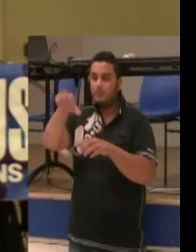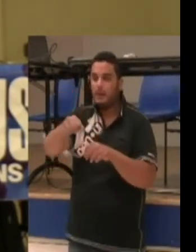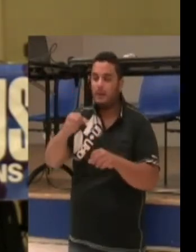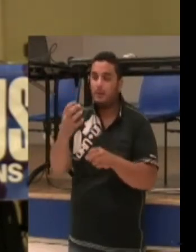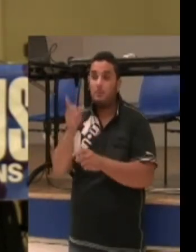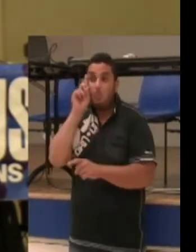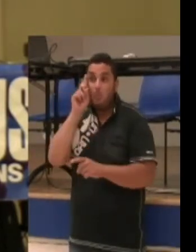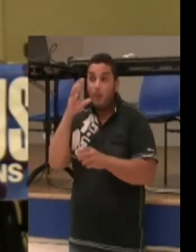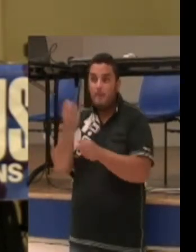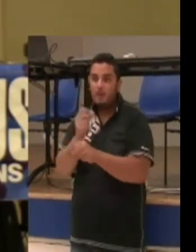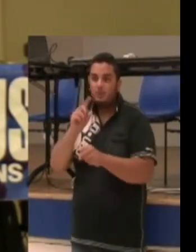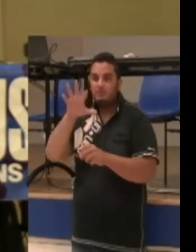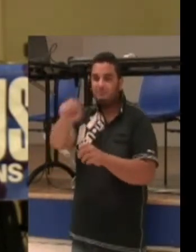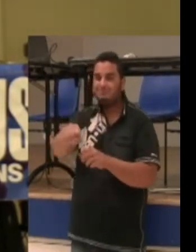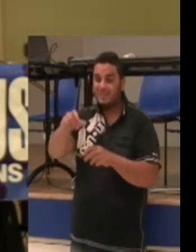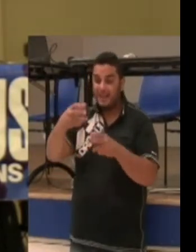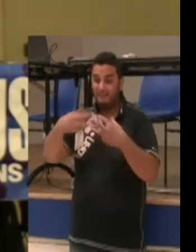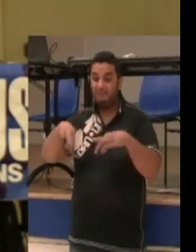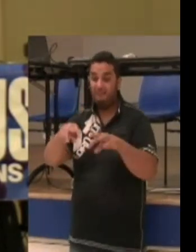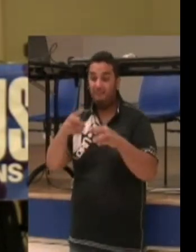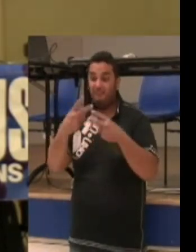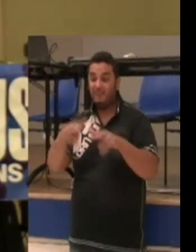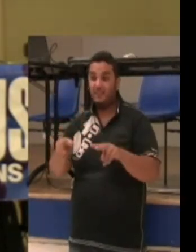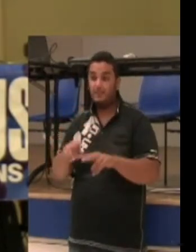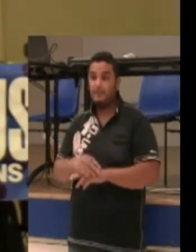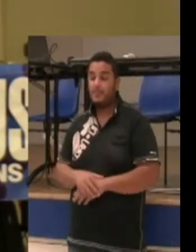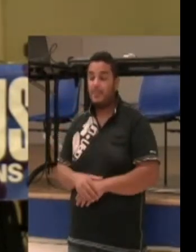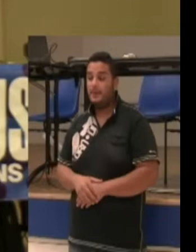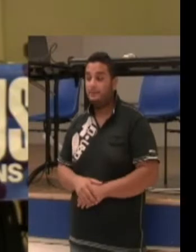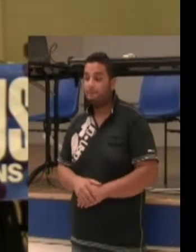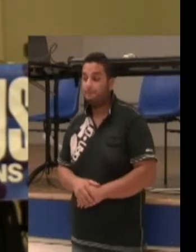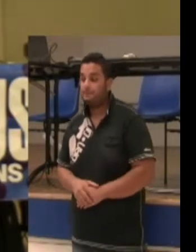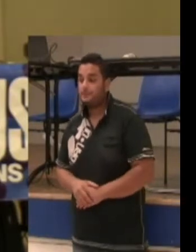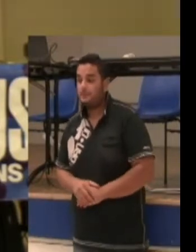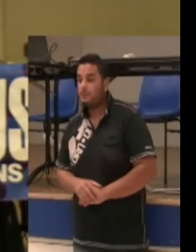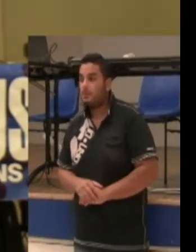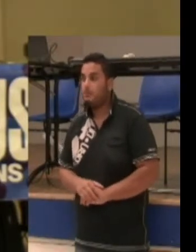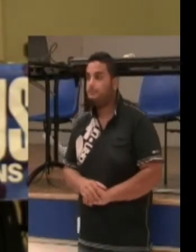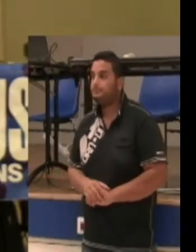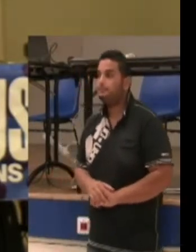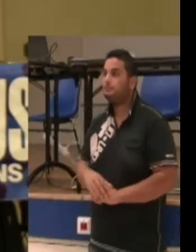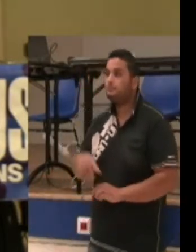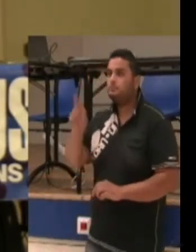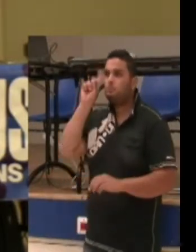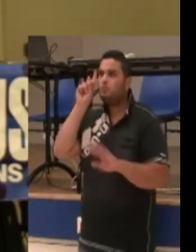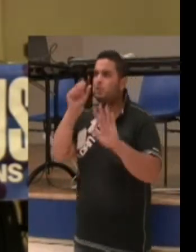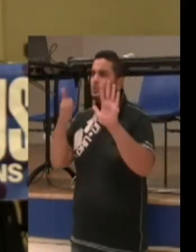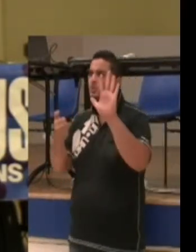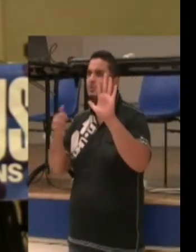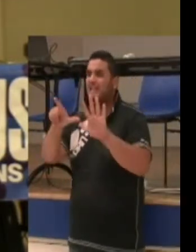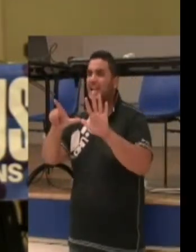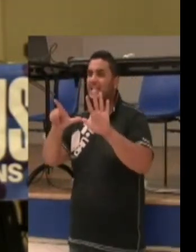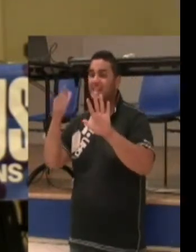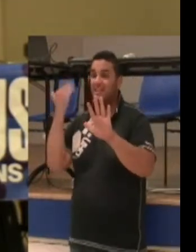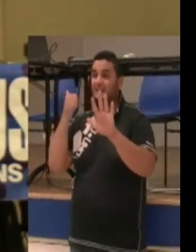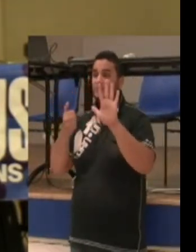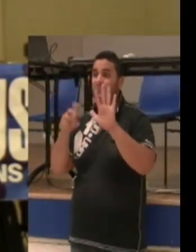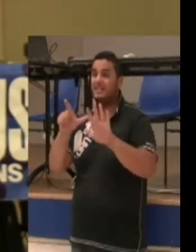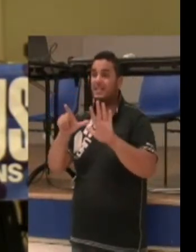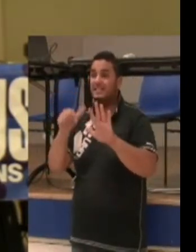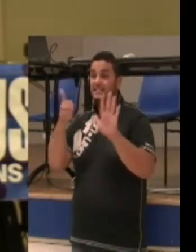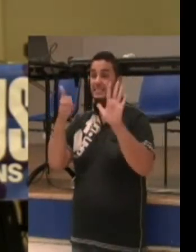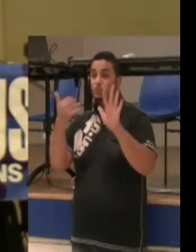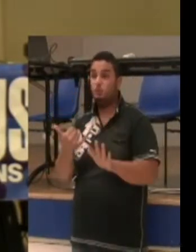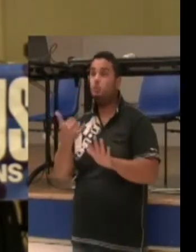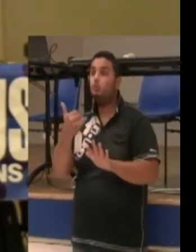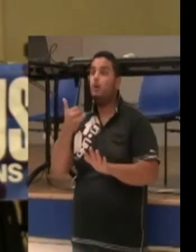vous, pourquoi? Et c'est le professeur qui nous posait la question, il dit, d'après vous, pourquoi? Pourquoi en 67, ce qu'on appelle la guerre des 6 jours, en